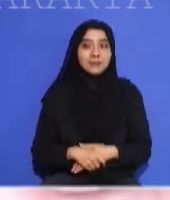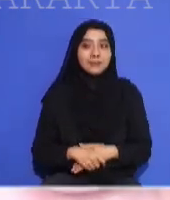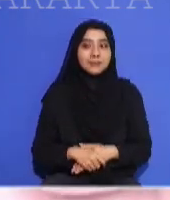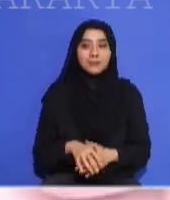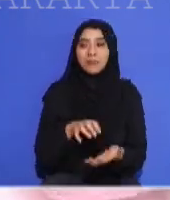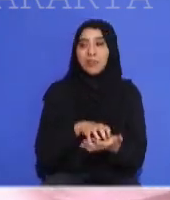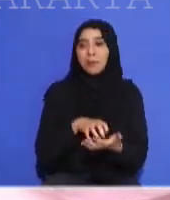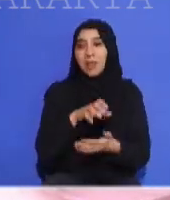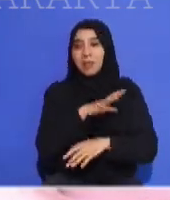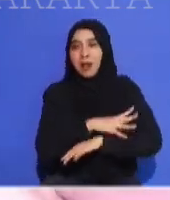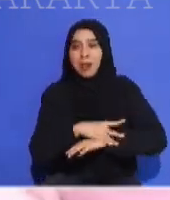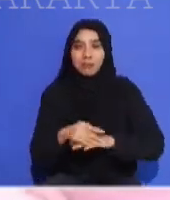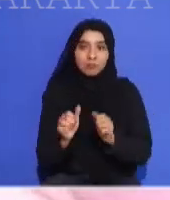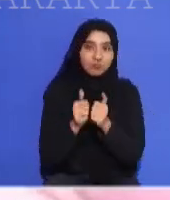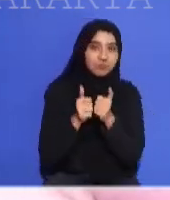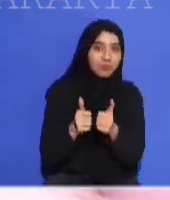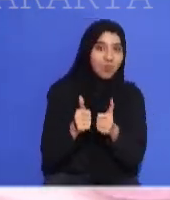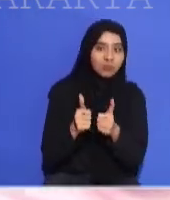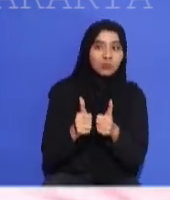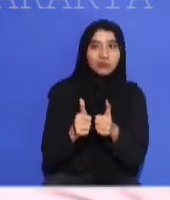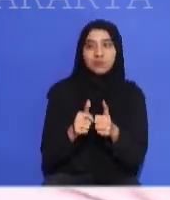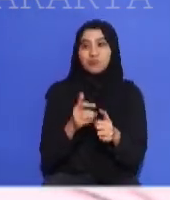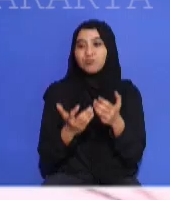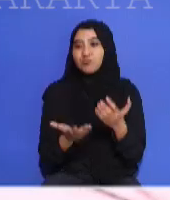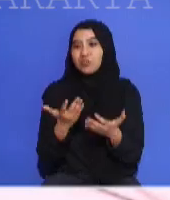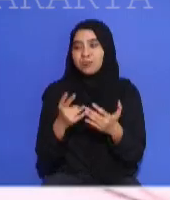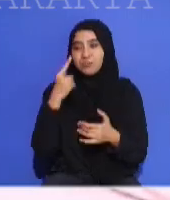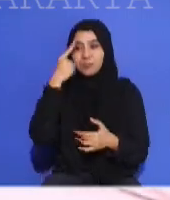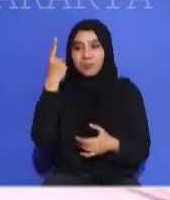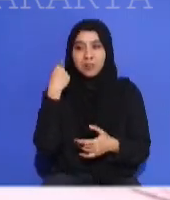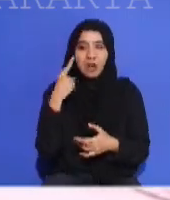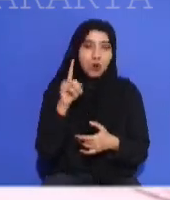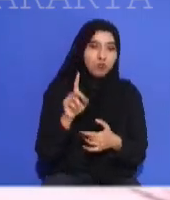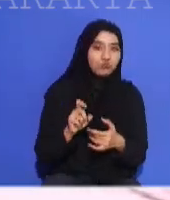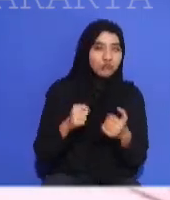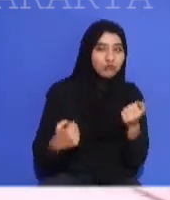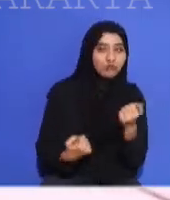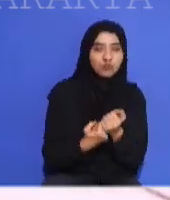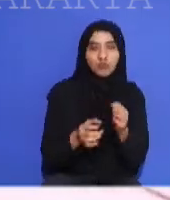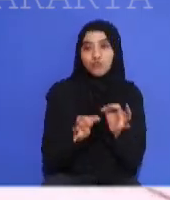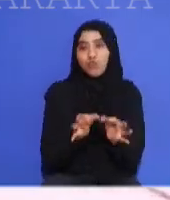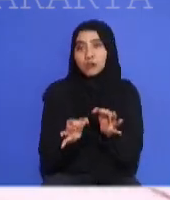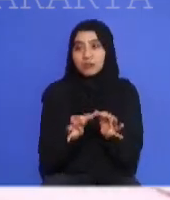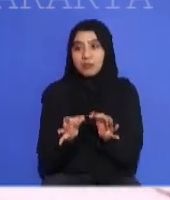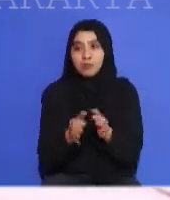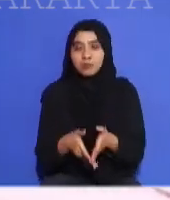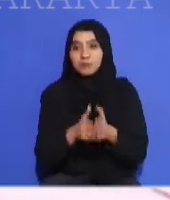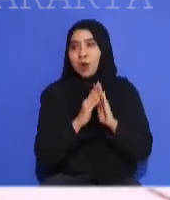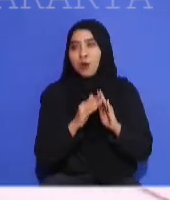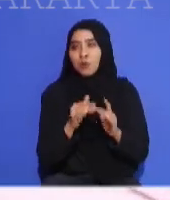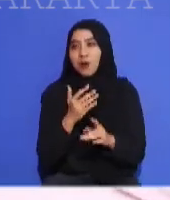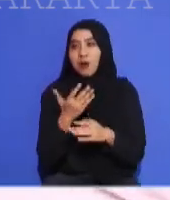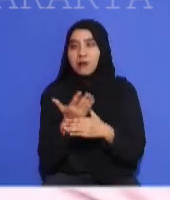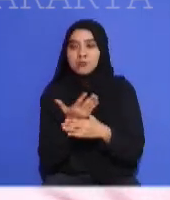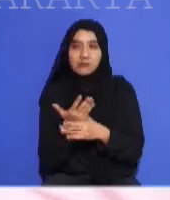alami, bagus. Cuman mungkin perlu dukungan dari pemerintah dari segi sarana prasarana untuk akses ke sini,